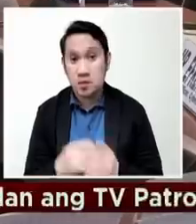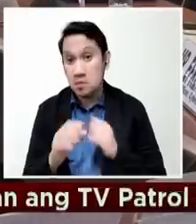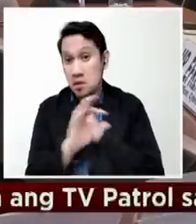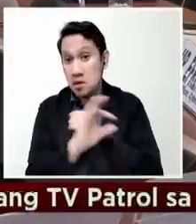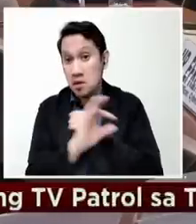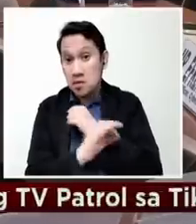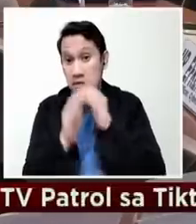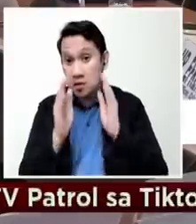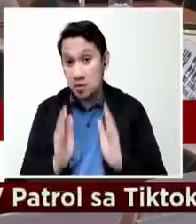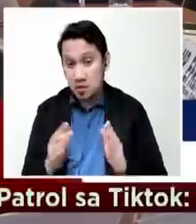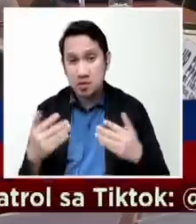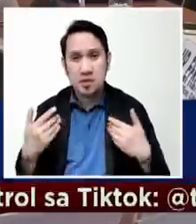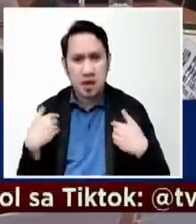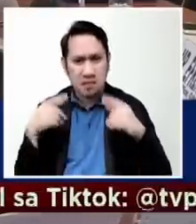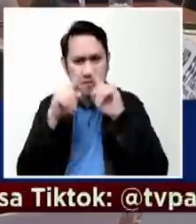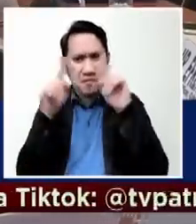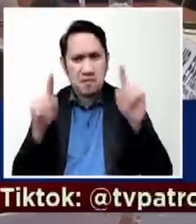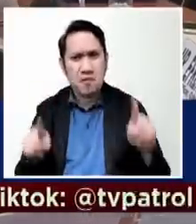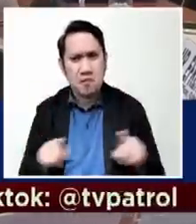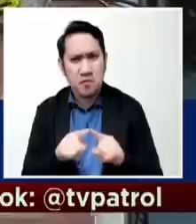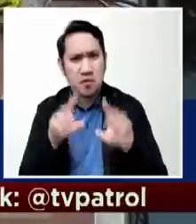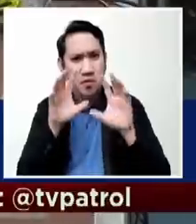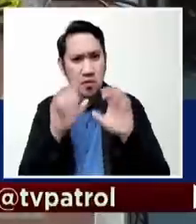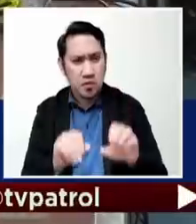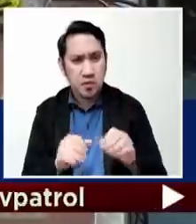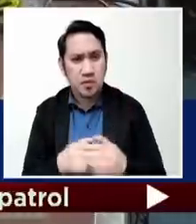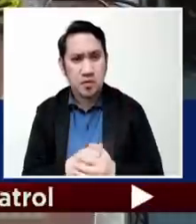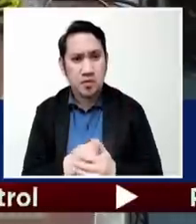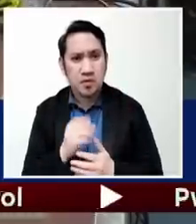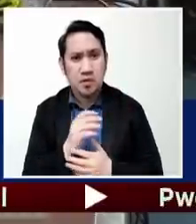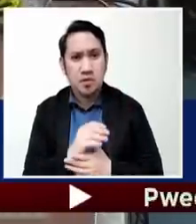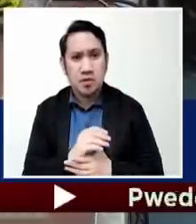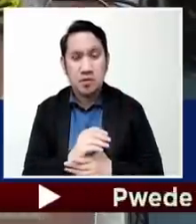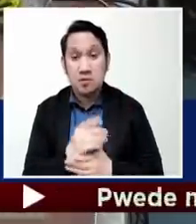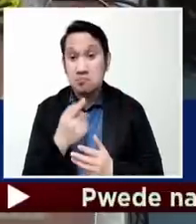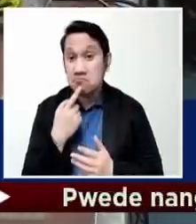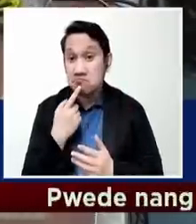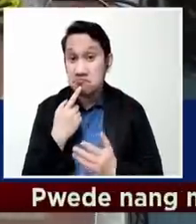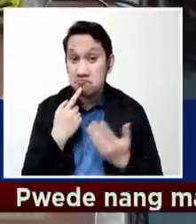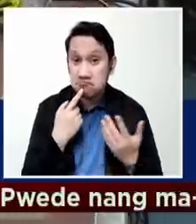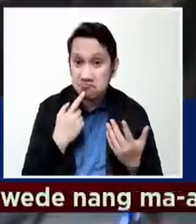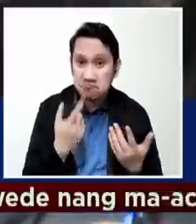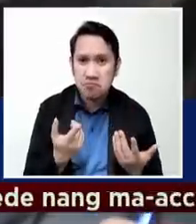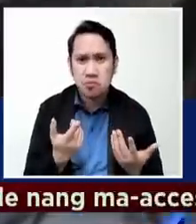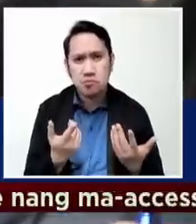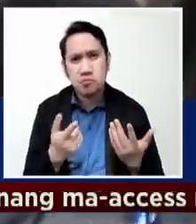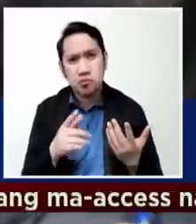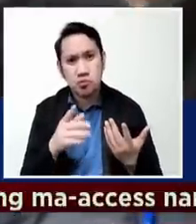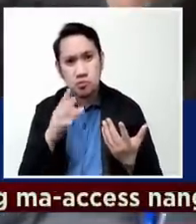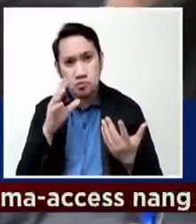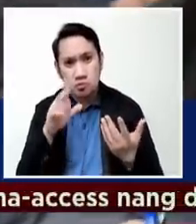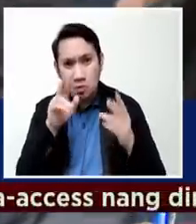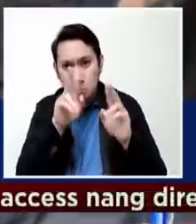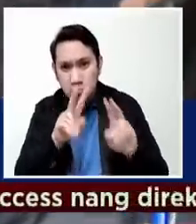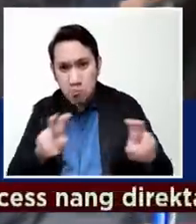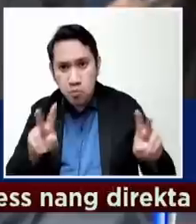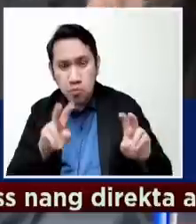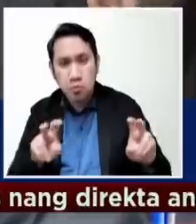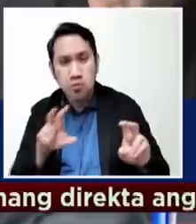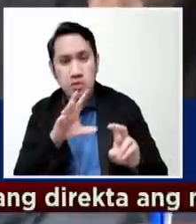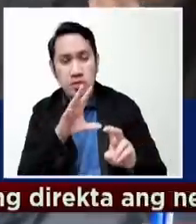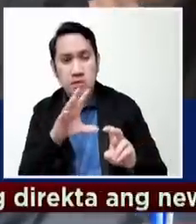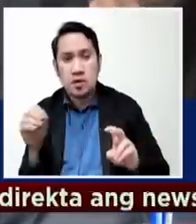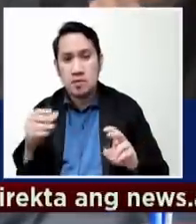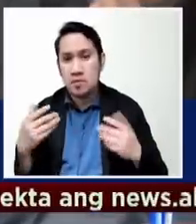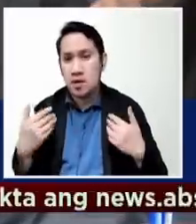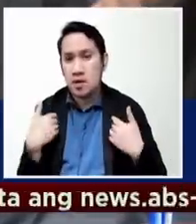may mga warrants of arrest na para sa economic crimes at fraud. Sa mga ikinasang operasyon kamakailan, nakipag-ugnayan ang otoridad sa